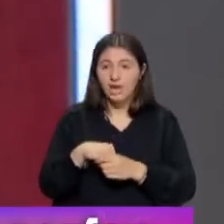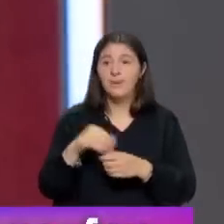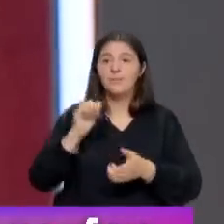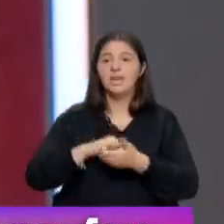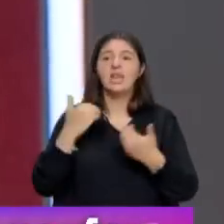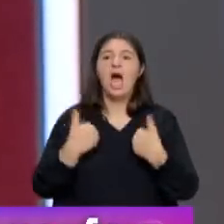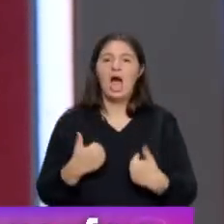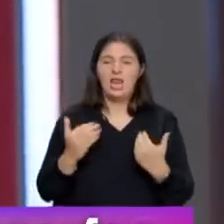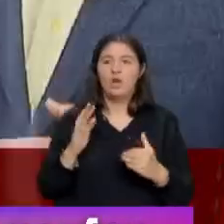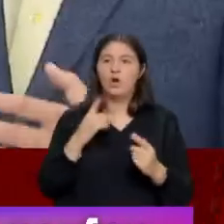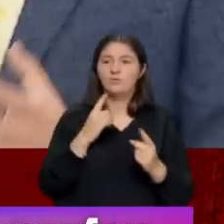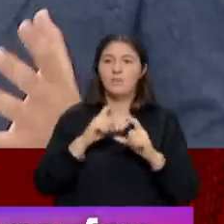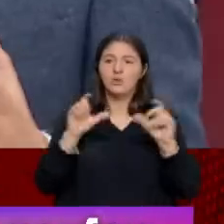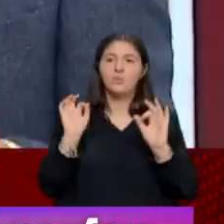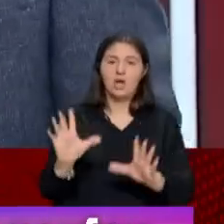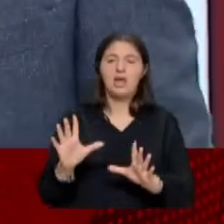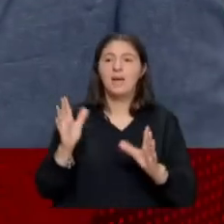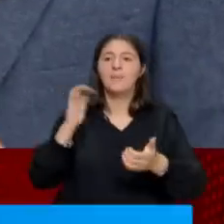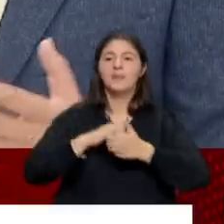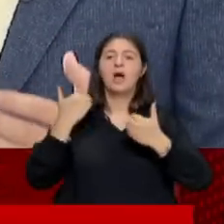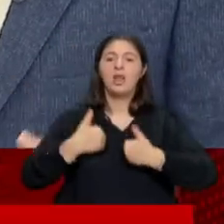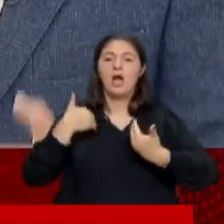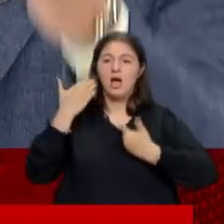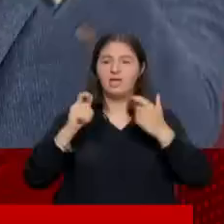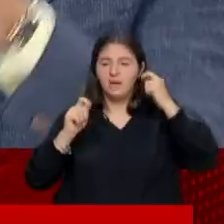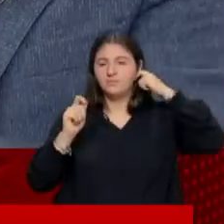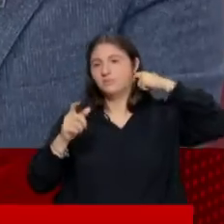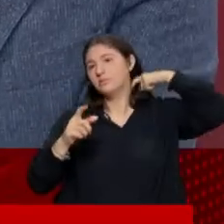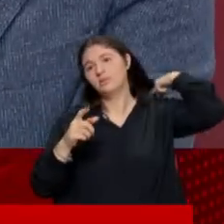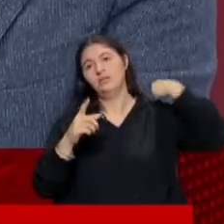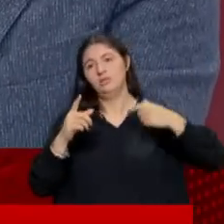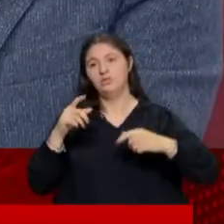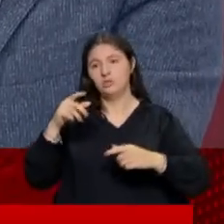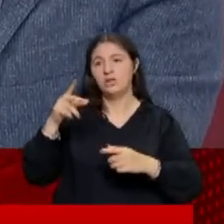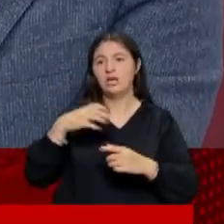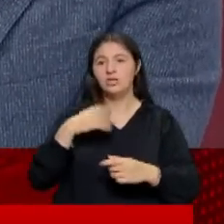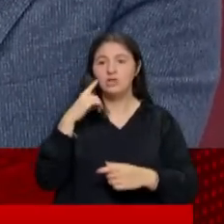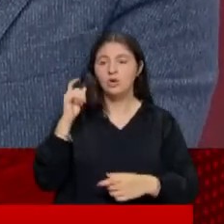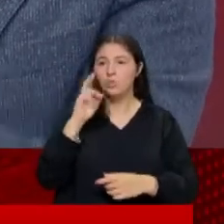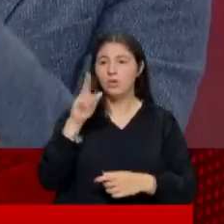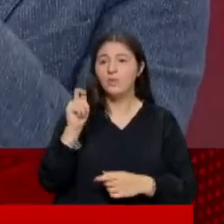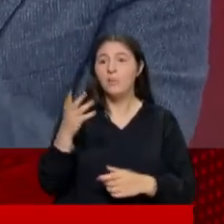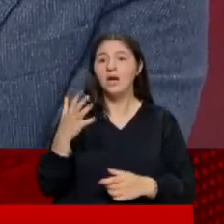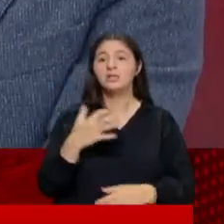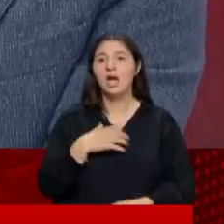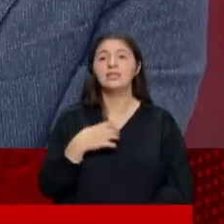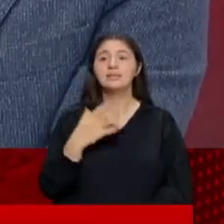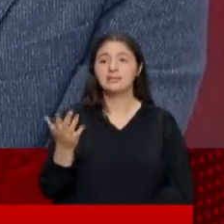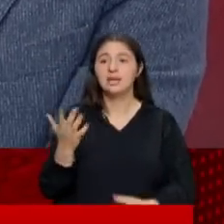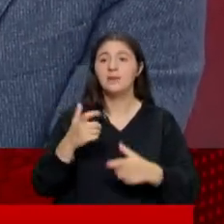birliğin durumu Yani konuşmasının başlığı buydu birliğin durumunu anlattı ancak kendisi